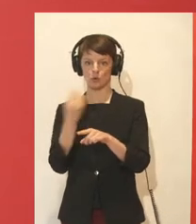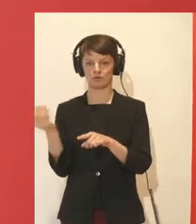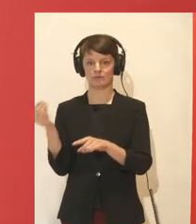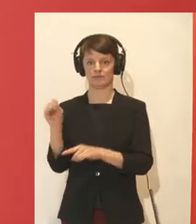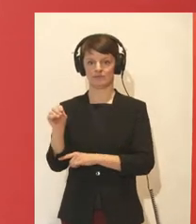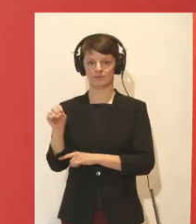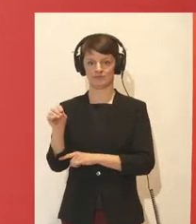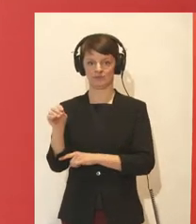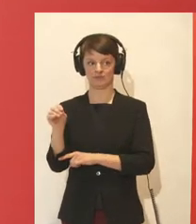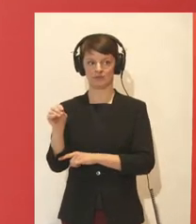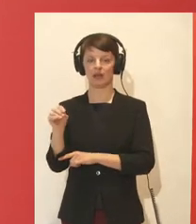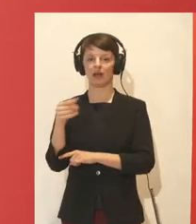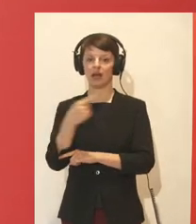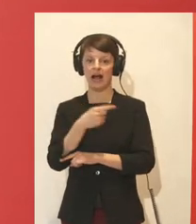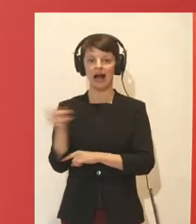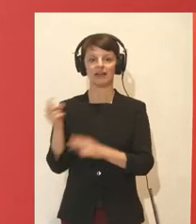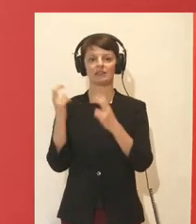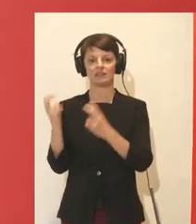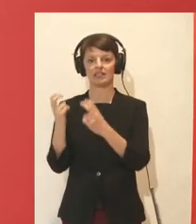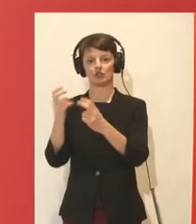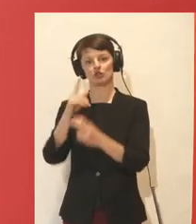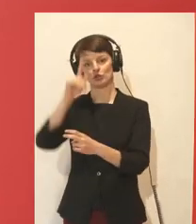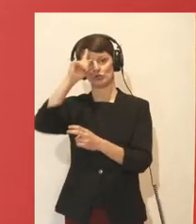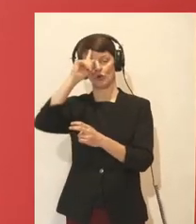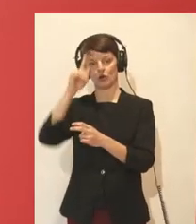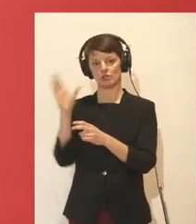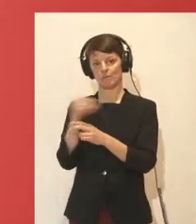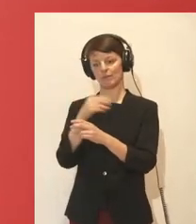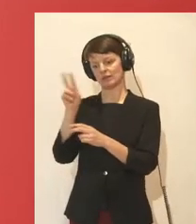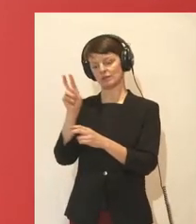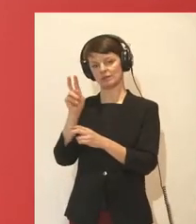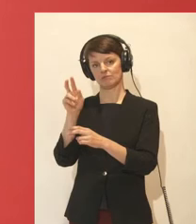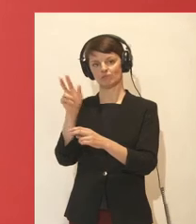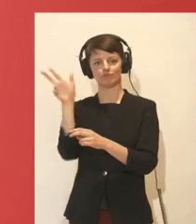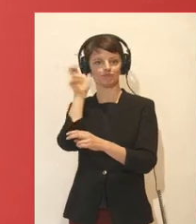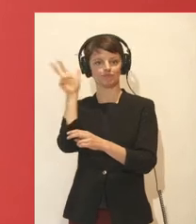da könnt ihr alle sessions auf und deutsch verfolgen